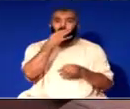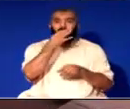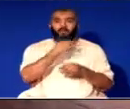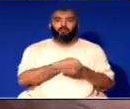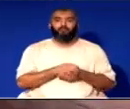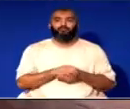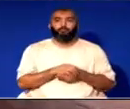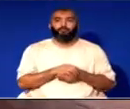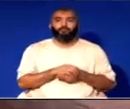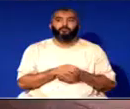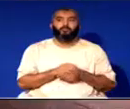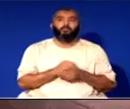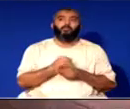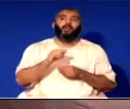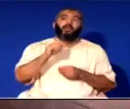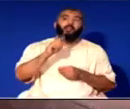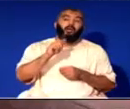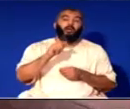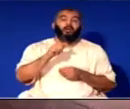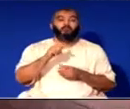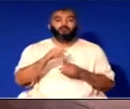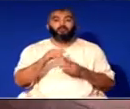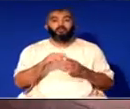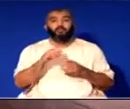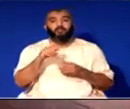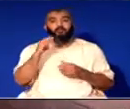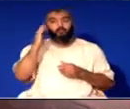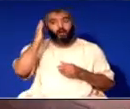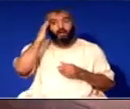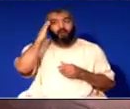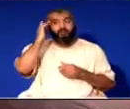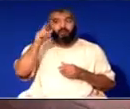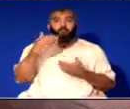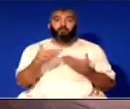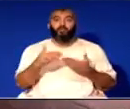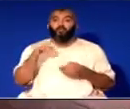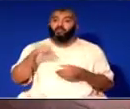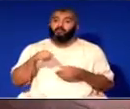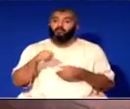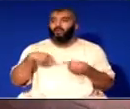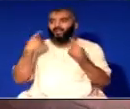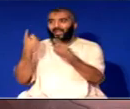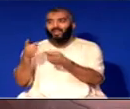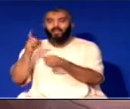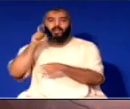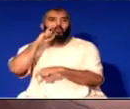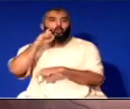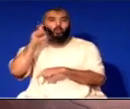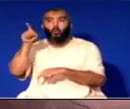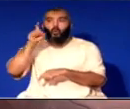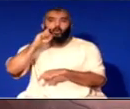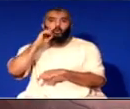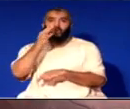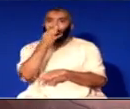هو، وهذه دواء. أنت الآن أصبح الآن اللي يفتيك الآن هو الطبيب. روح شوف واش يقول لك الطبيب تاعك. إذا قال